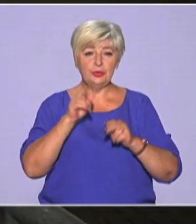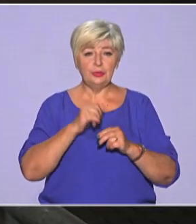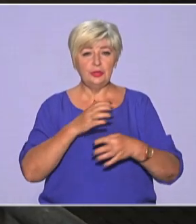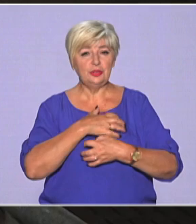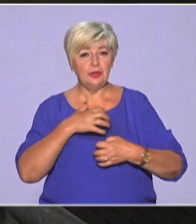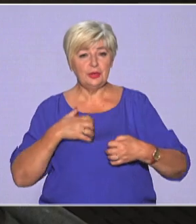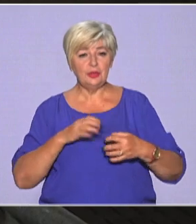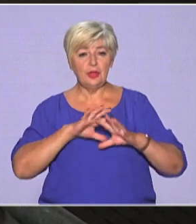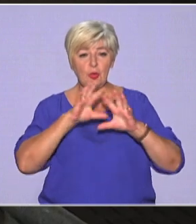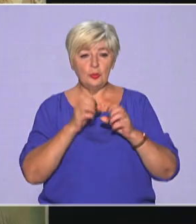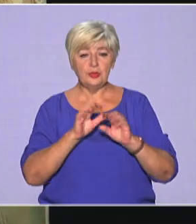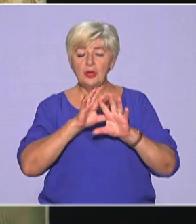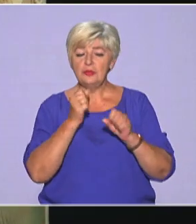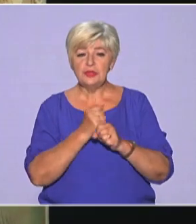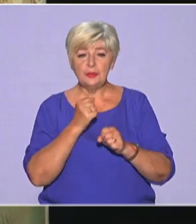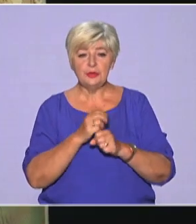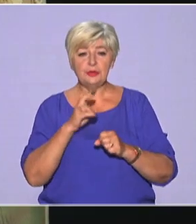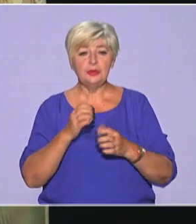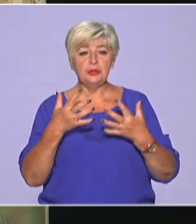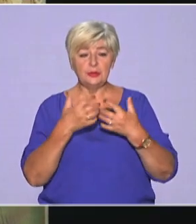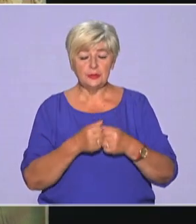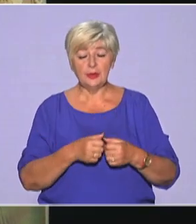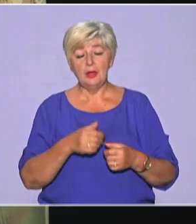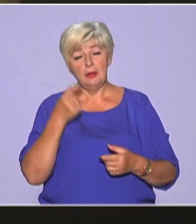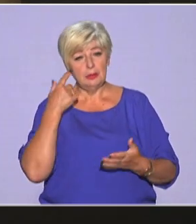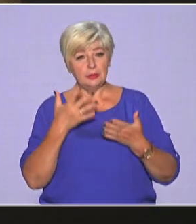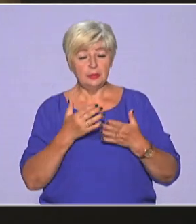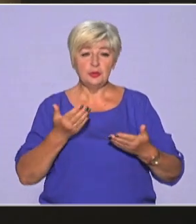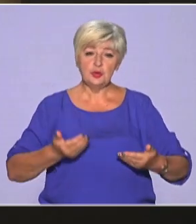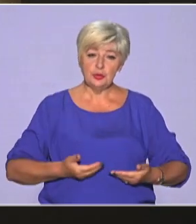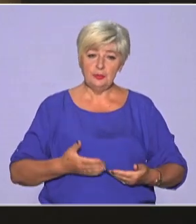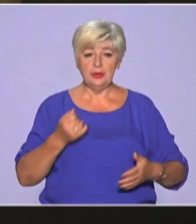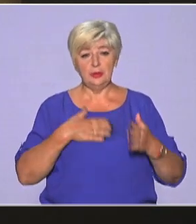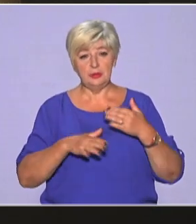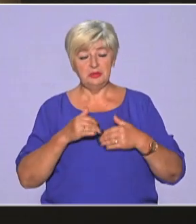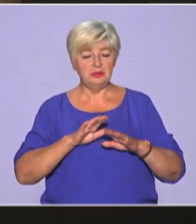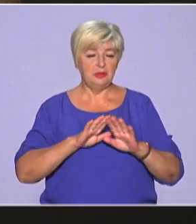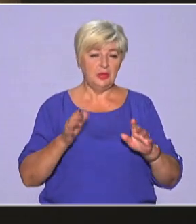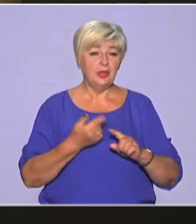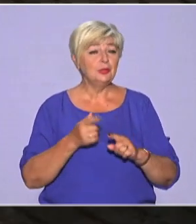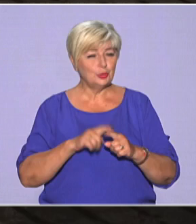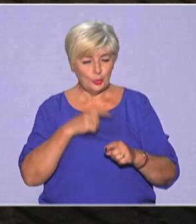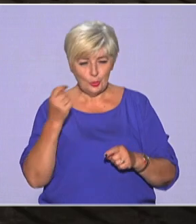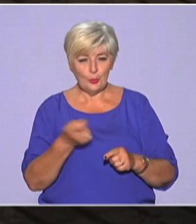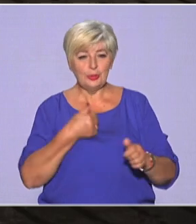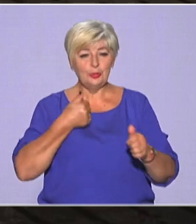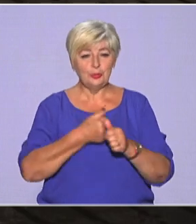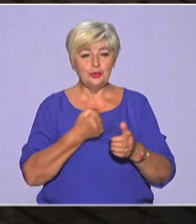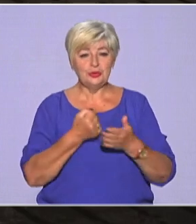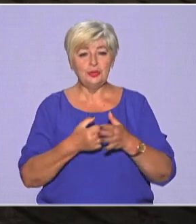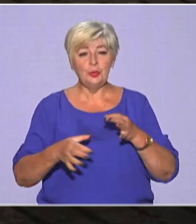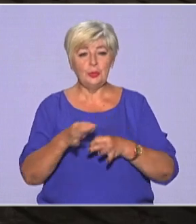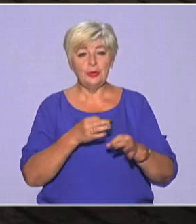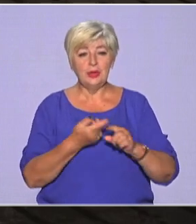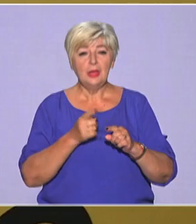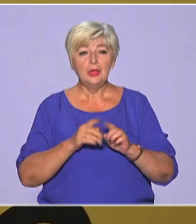Тут все працює на автоматиці. Здавалося б, живи та радій. Ні, цього подружжю замало. Вони долучаються до проєктів, які